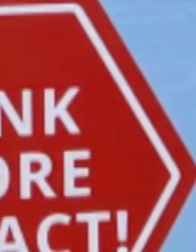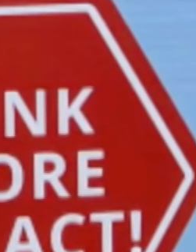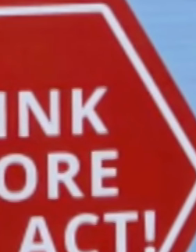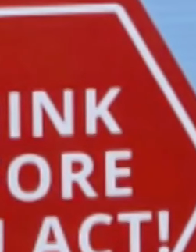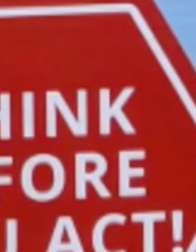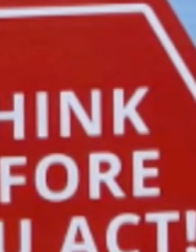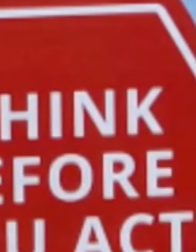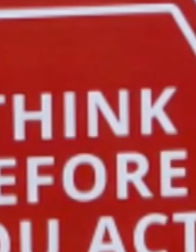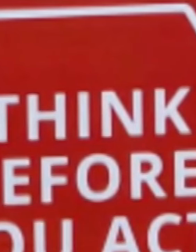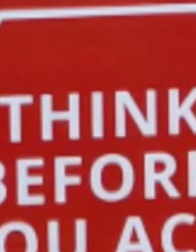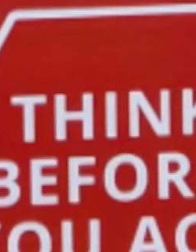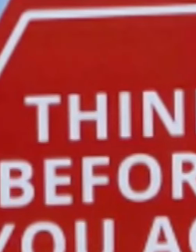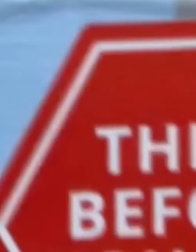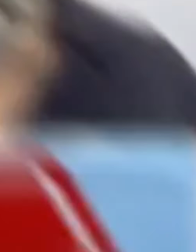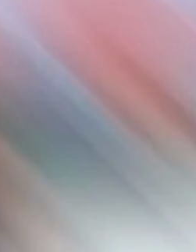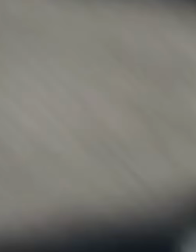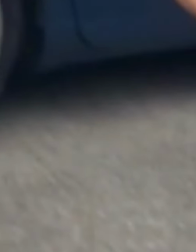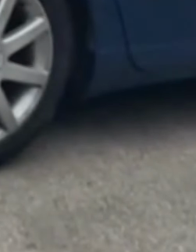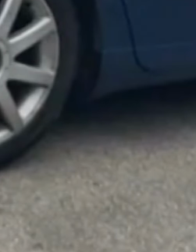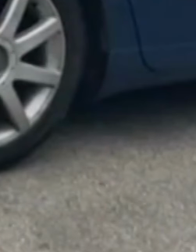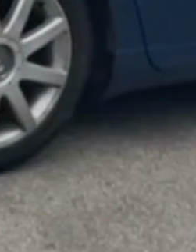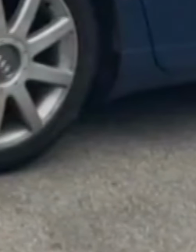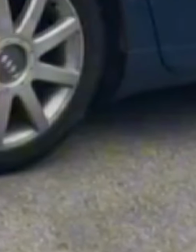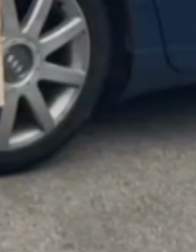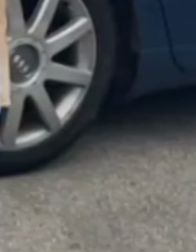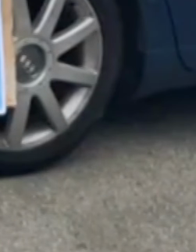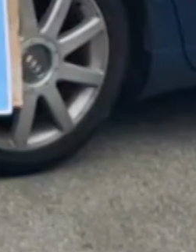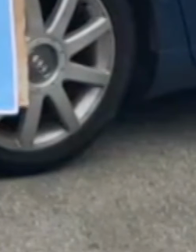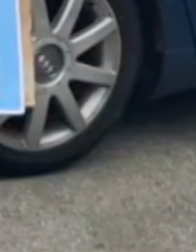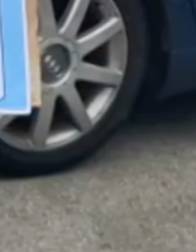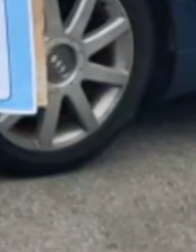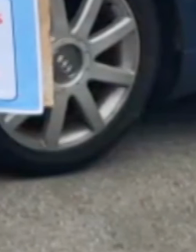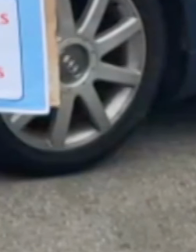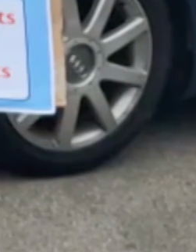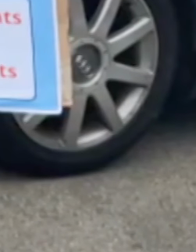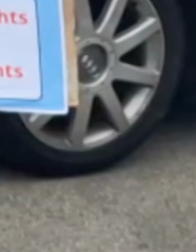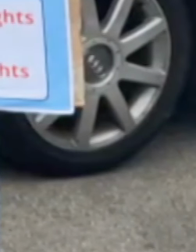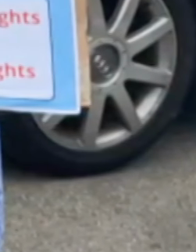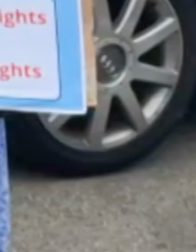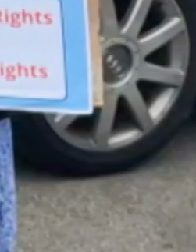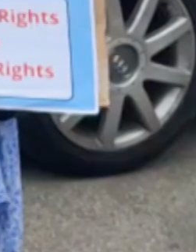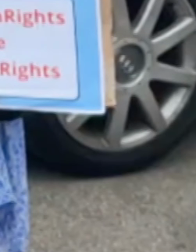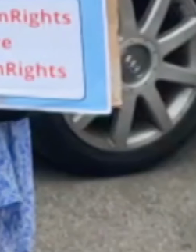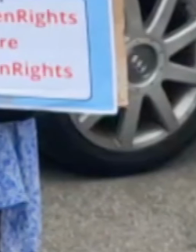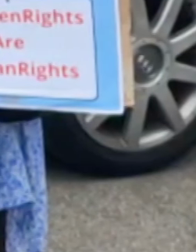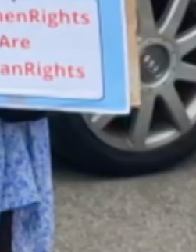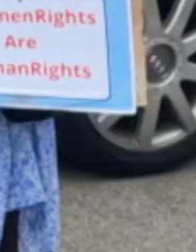Und berate Migranten in Deutschland und bundesweit und außerhalb Deutschland, besonders Afghanen.